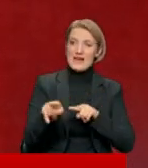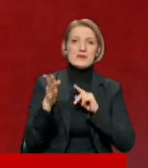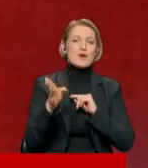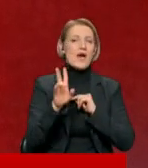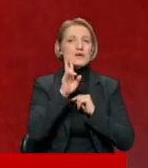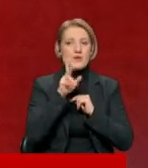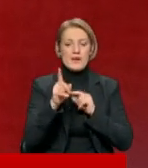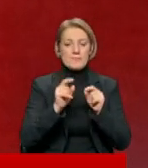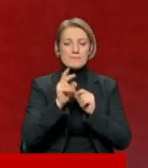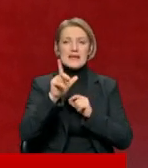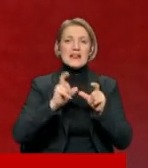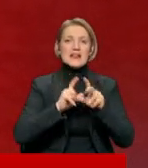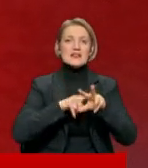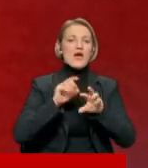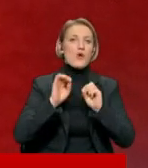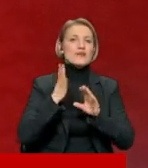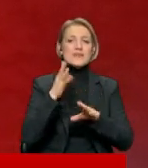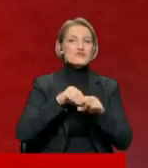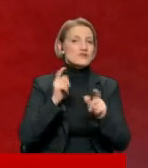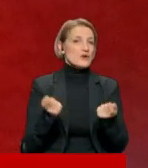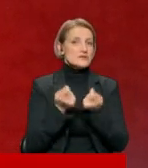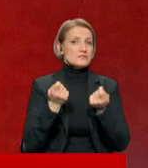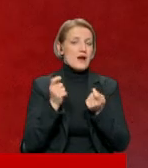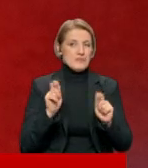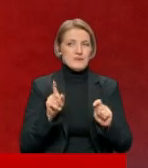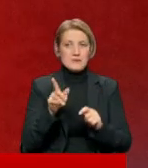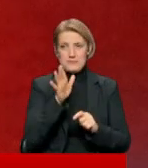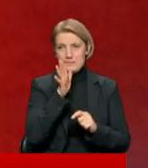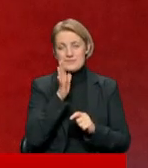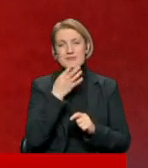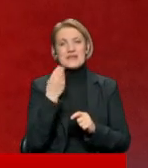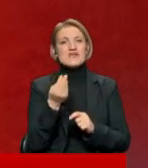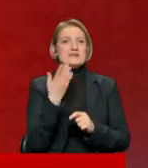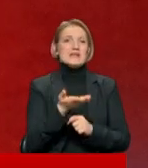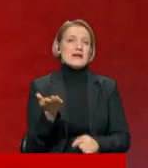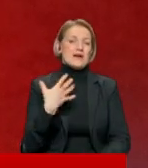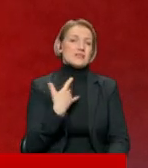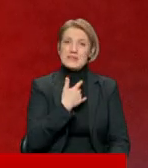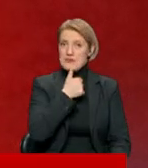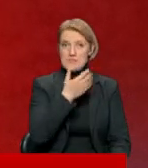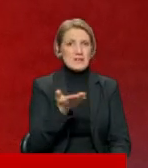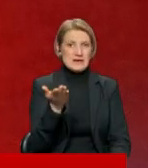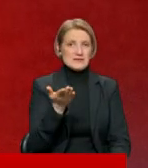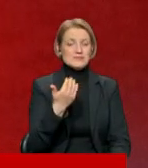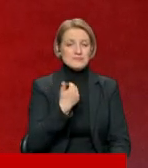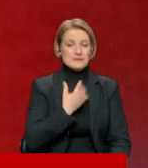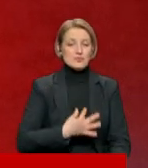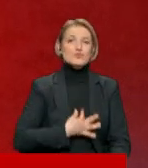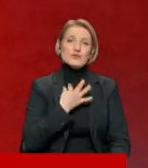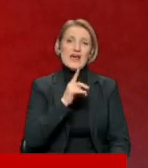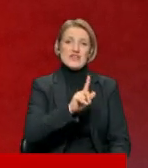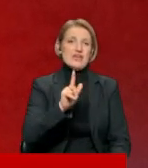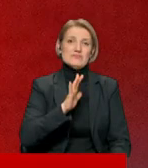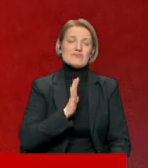sonda Bilge Hoca ne üzerinde çalışıyor? Onu da soracağız. Bir de gençler, anneler, babalar, bizim umuda ihtiyacımız